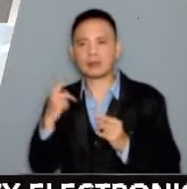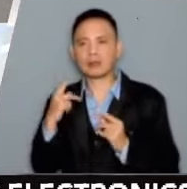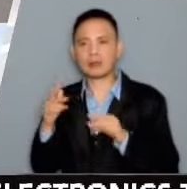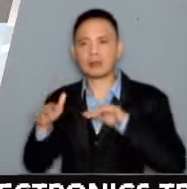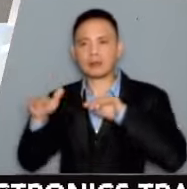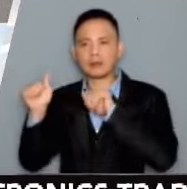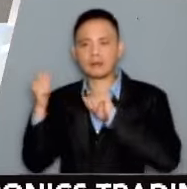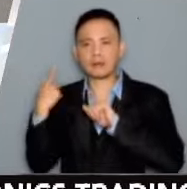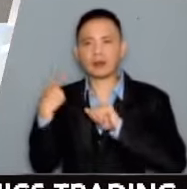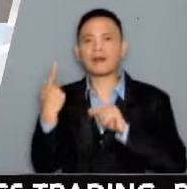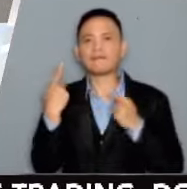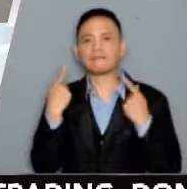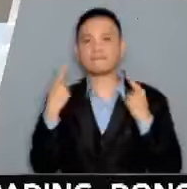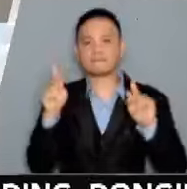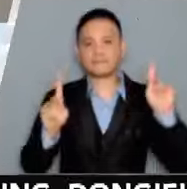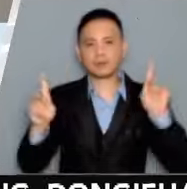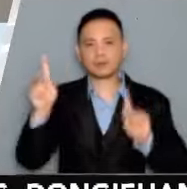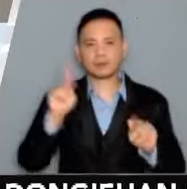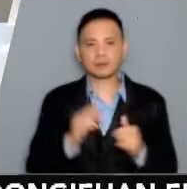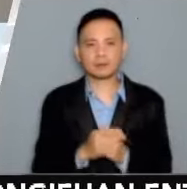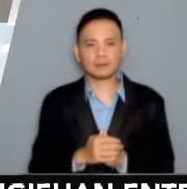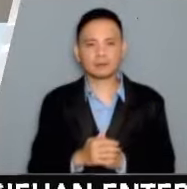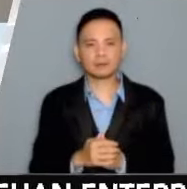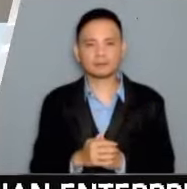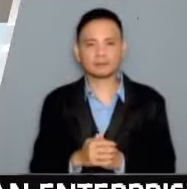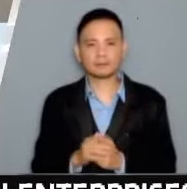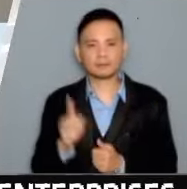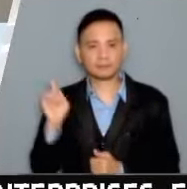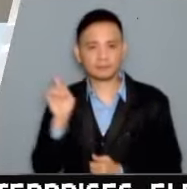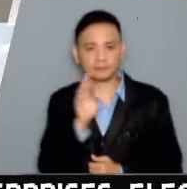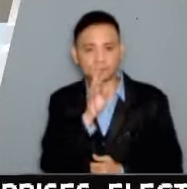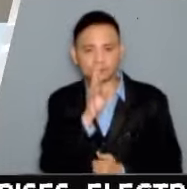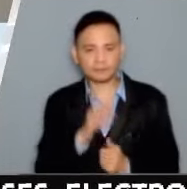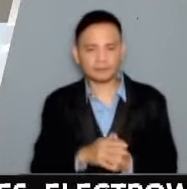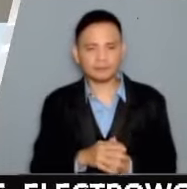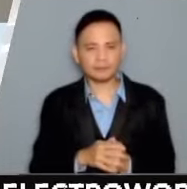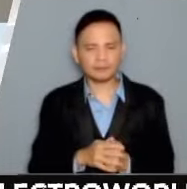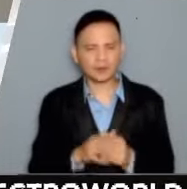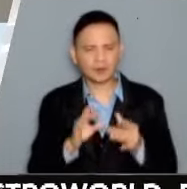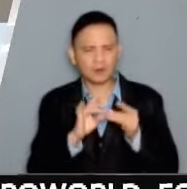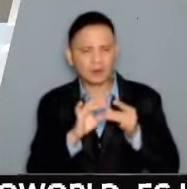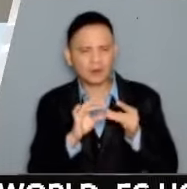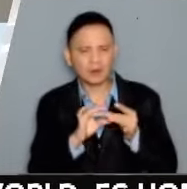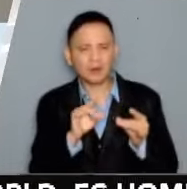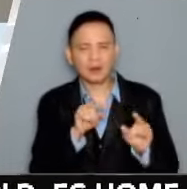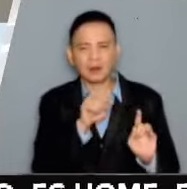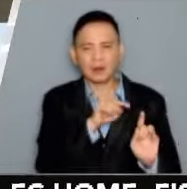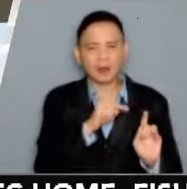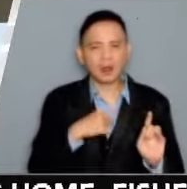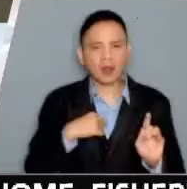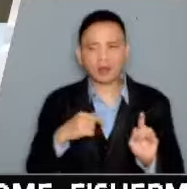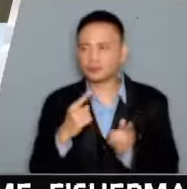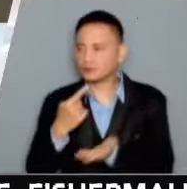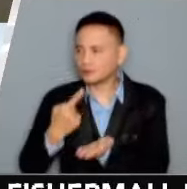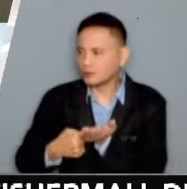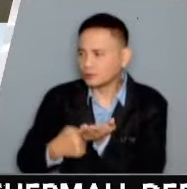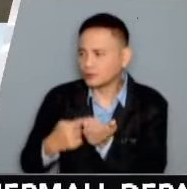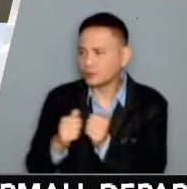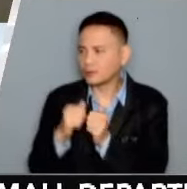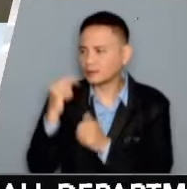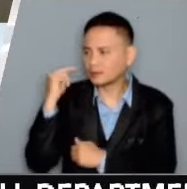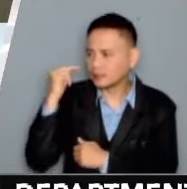merong tao tapos ung sa kabila pong bahay nakausap niya po ung pamangkin ko ngayon ito pong pamangkin